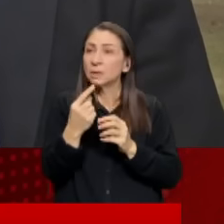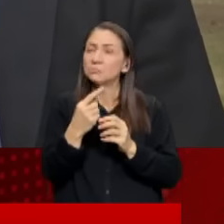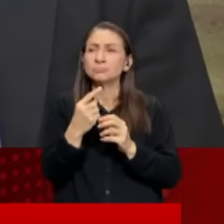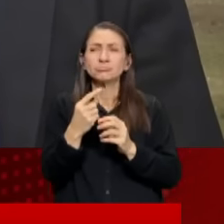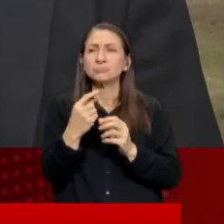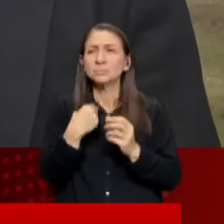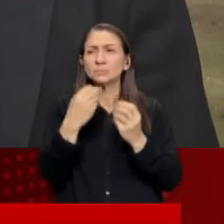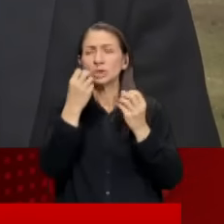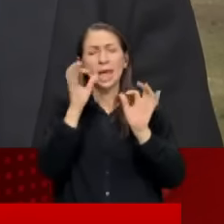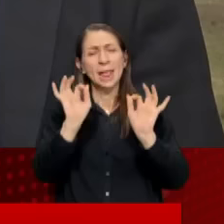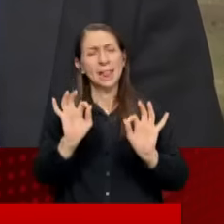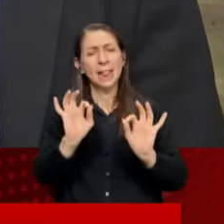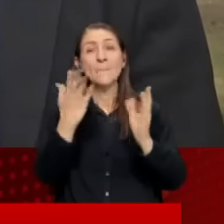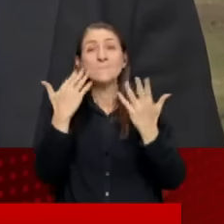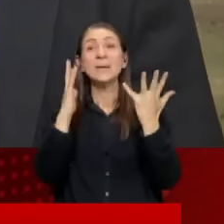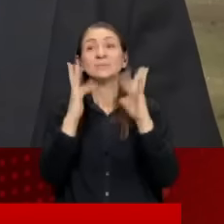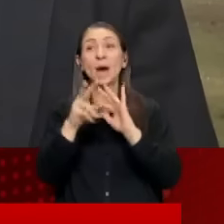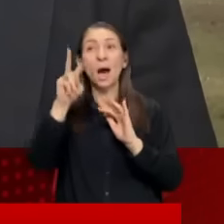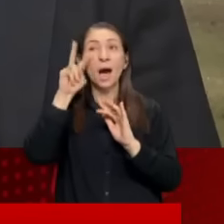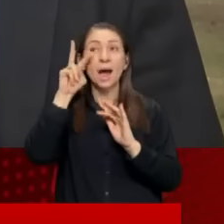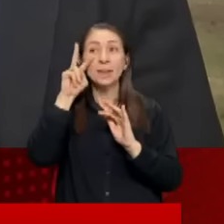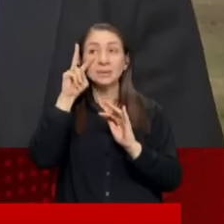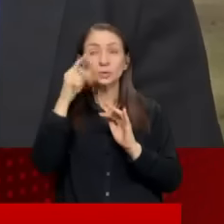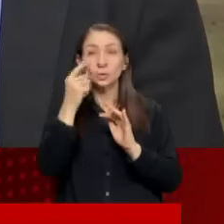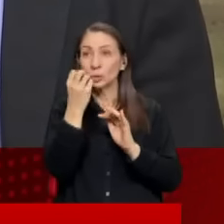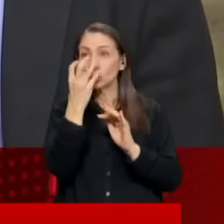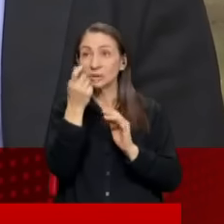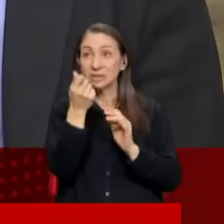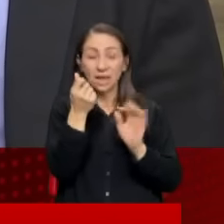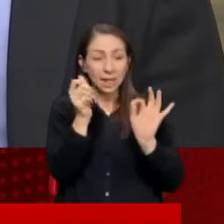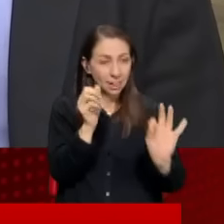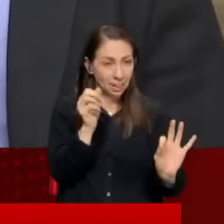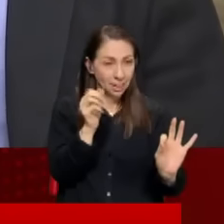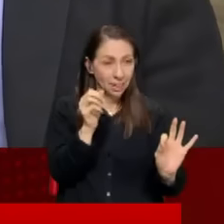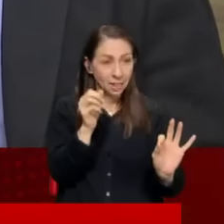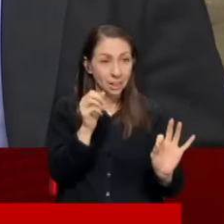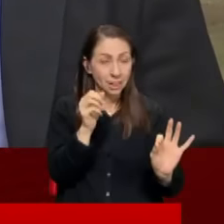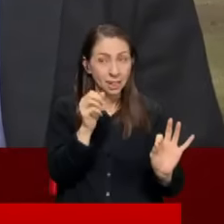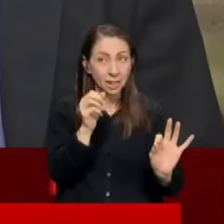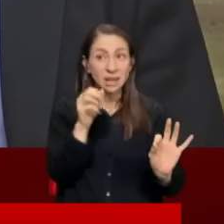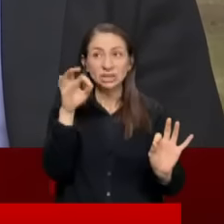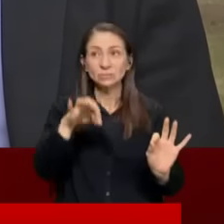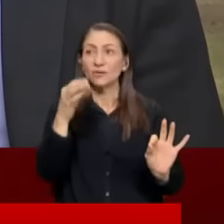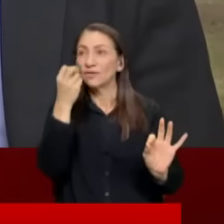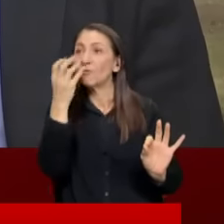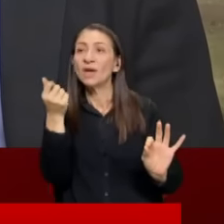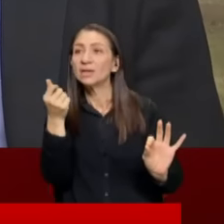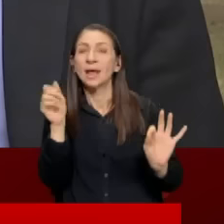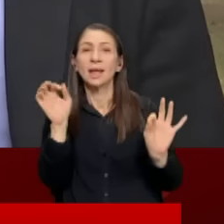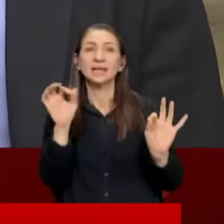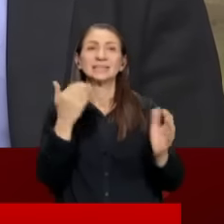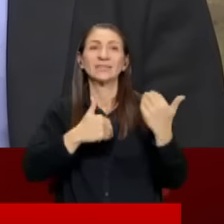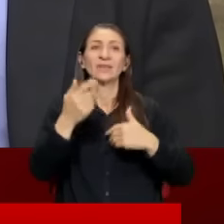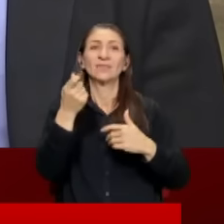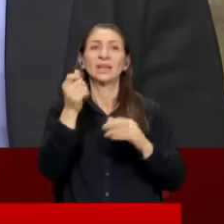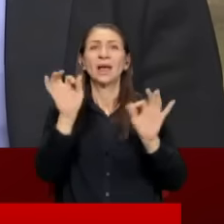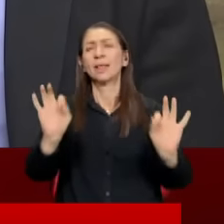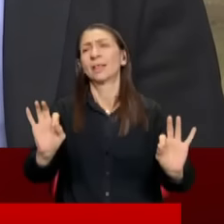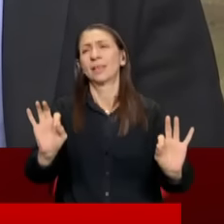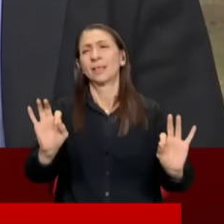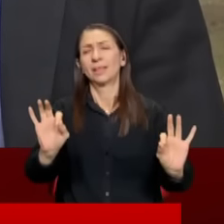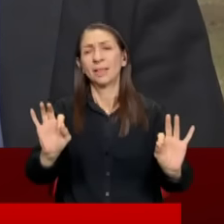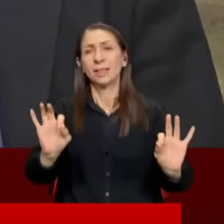Bizim çiçeklerimiz genelde mevsimliktir. Aralık ayındaki gül çiçek fiyatımız neyse şimdiki çiçek fiyatlarımız da sevgililer günü fiyatımız da